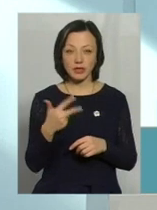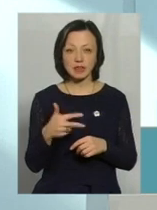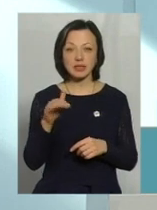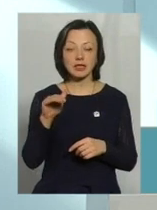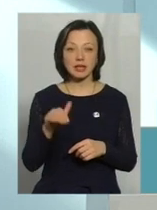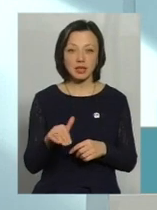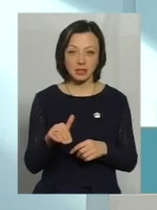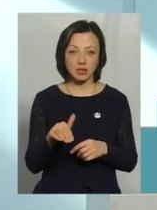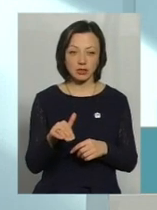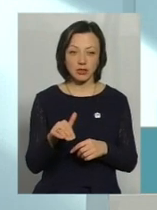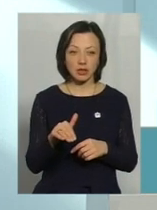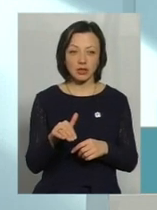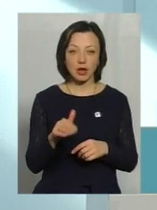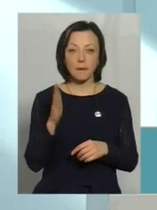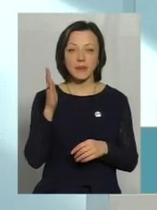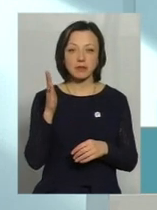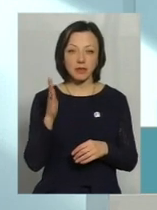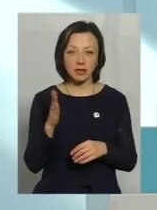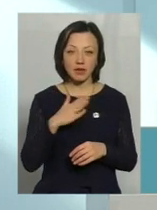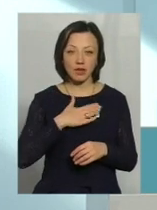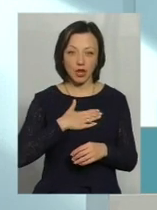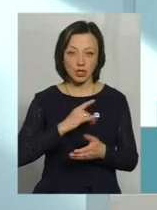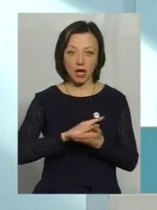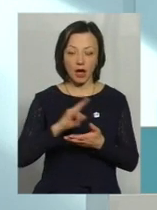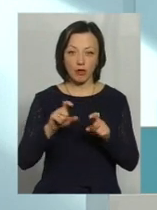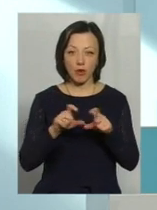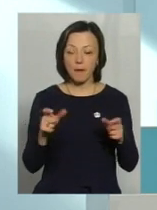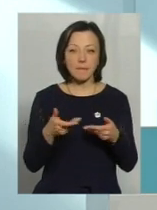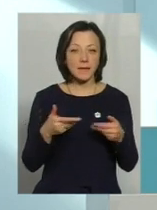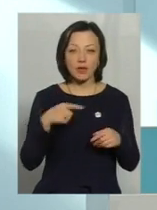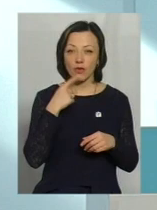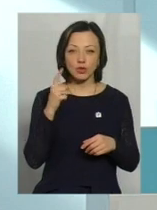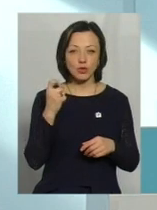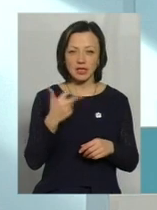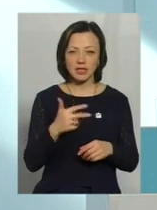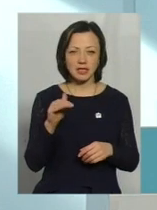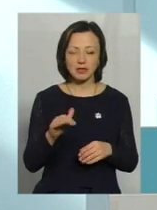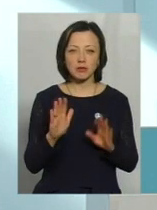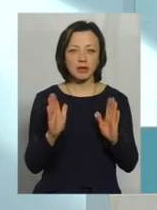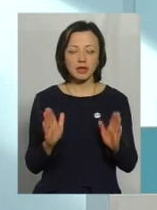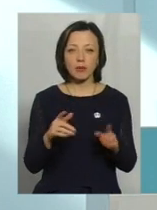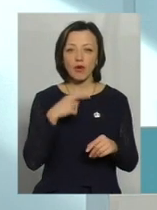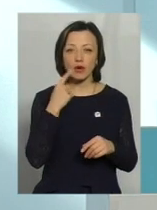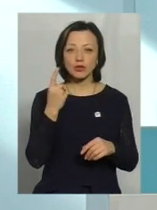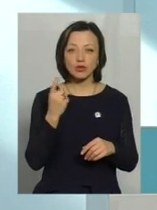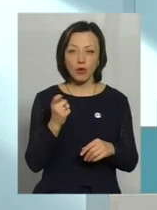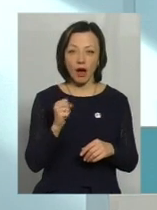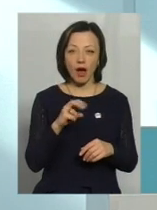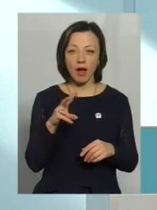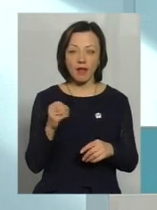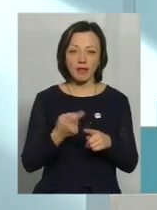тисяч перспектива нашого аеропорту. Ми не говоримо за 130 тисяч, ми говоримо за 100. Але